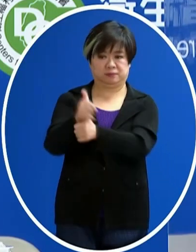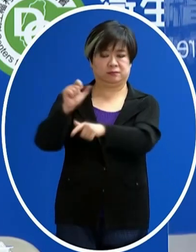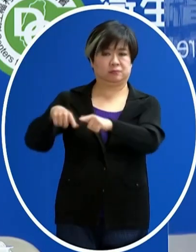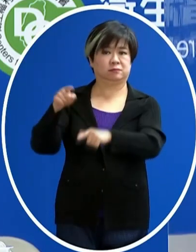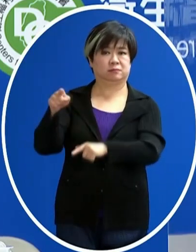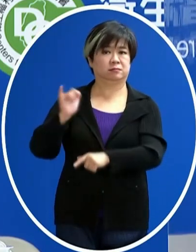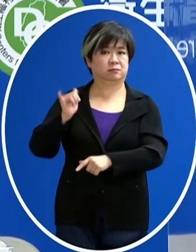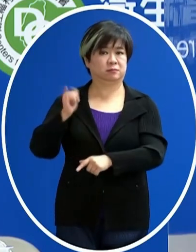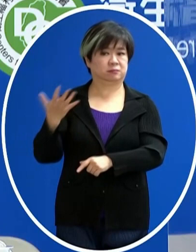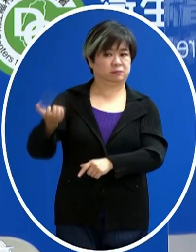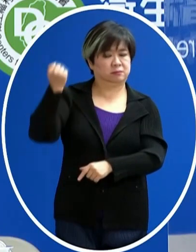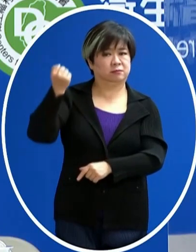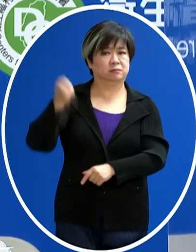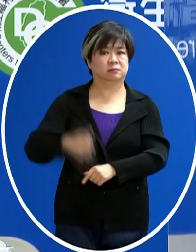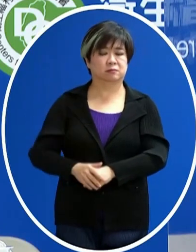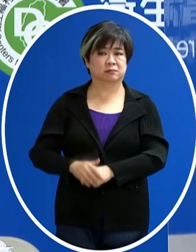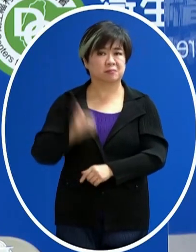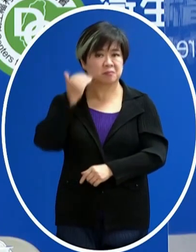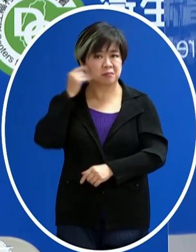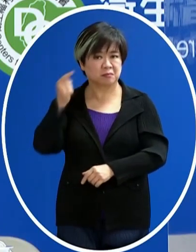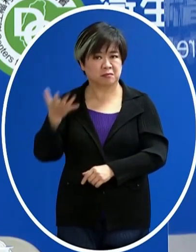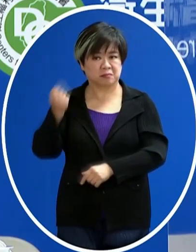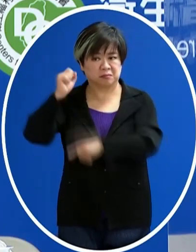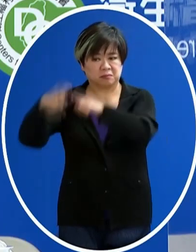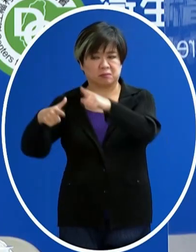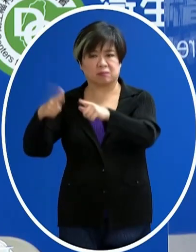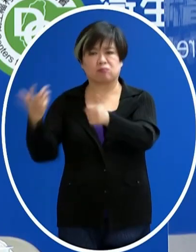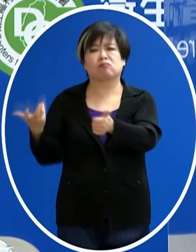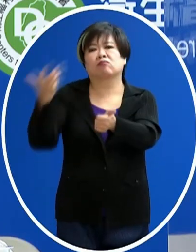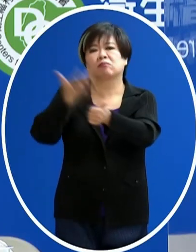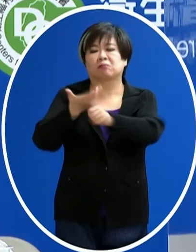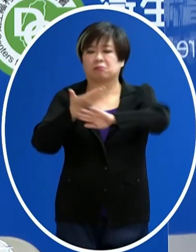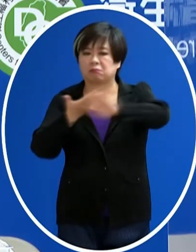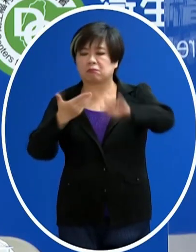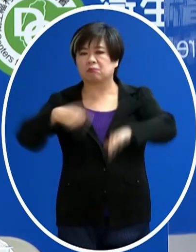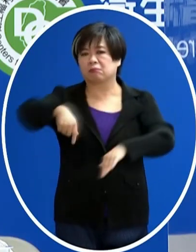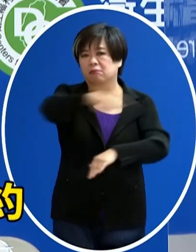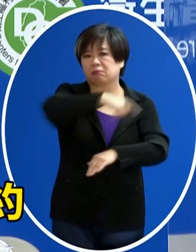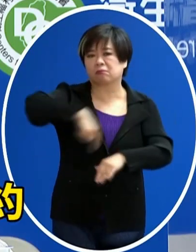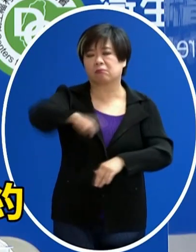也有相关的权利，那如果总公司把权利已经授权给人家，